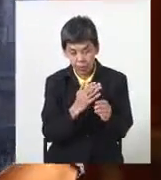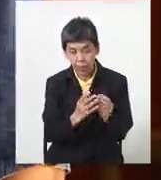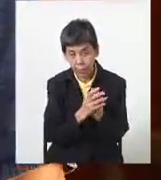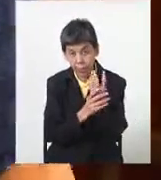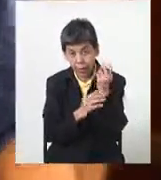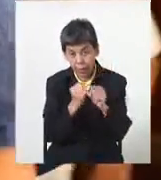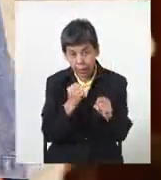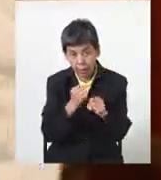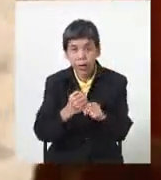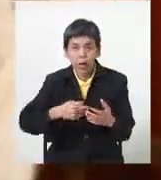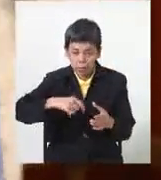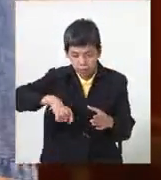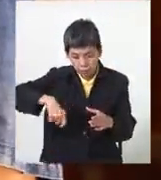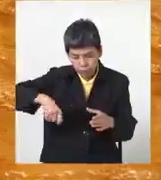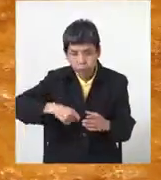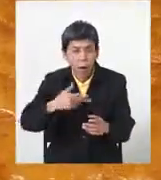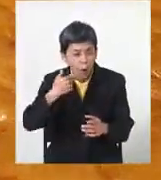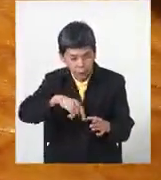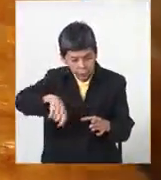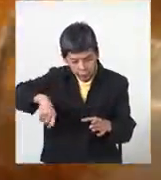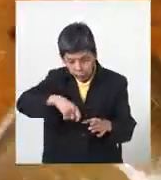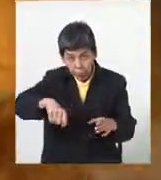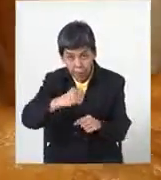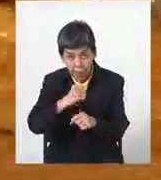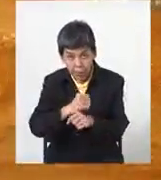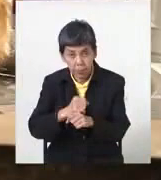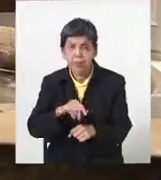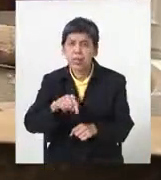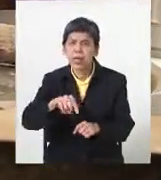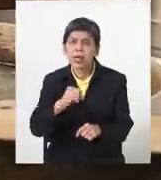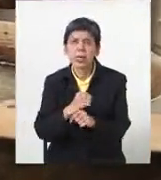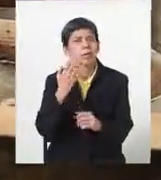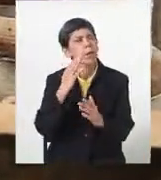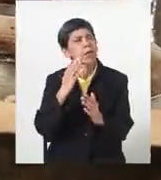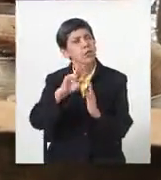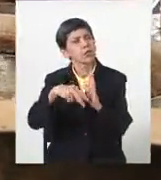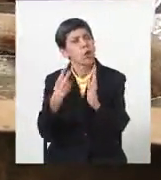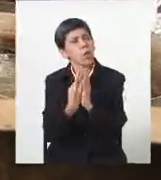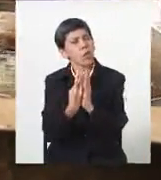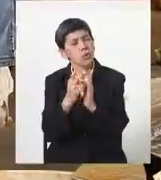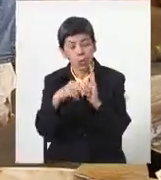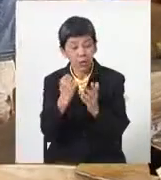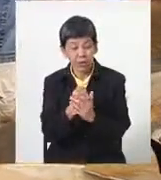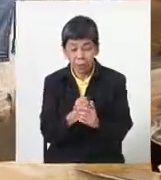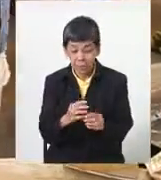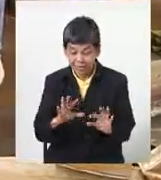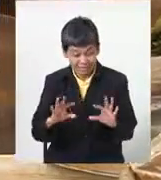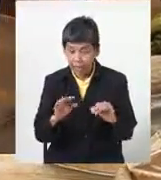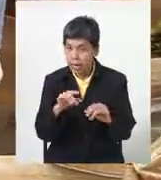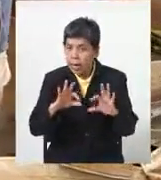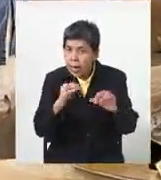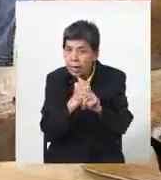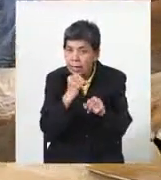วิธีสุดท้ายเราต้องตักมาแล้วก็มาตีจากเด็กที่สำหรับตีน้ำตาลอืดเพราะก็คือไม่ก็คือ 2ช่วโมงนี่ไม่ได้หมายความ